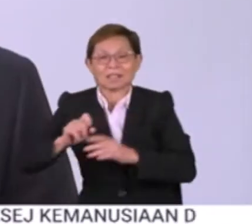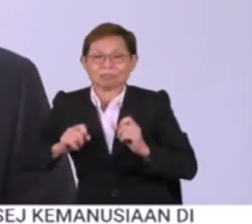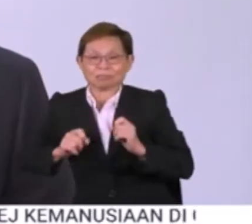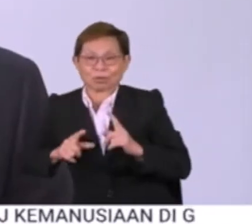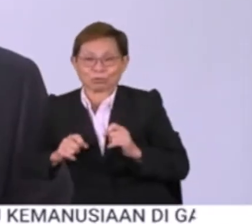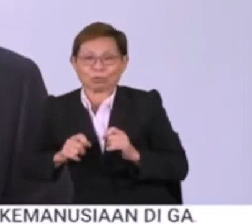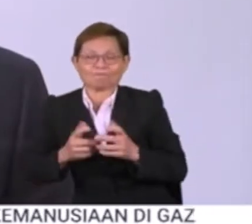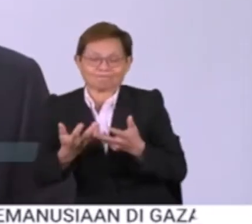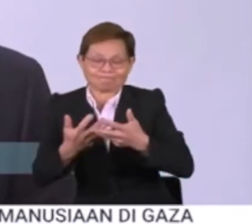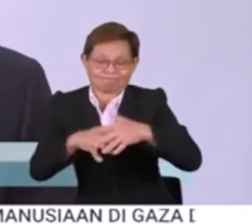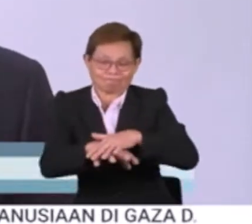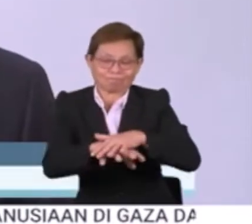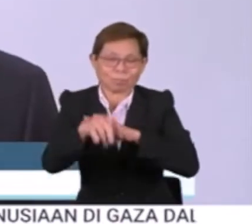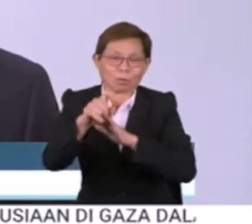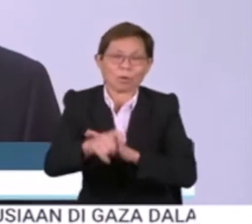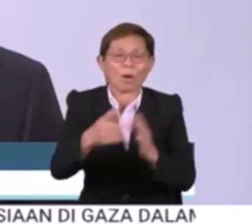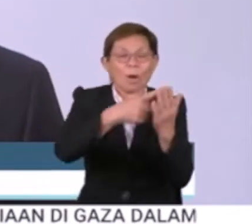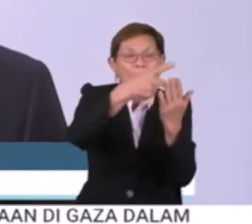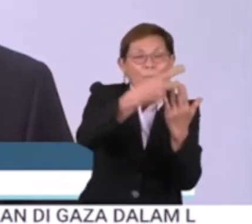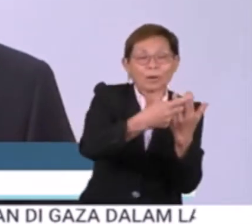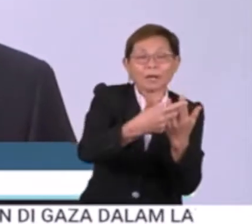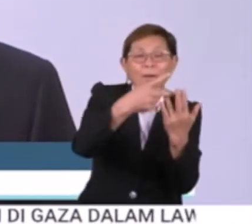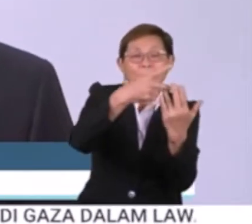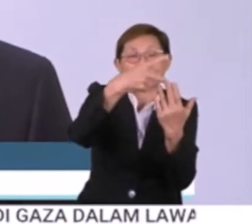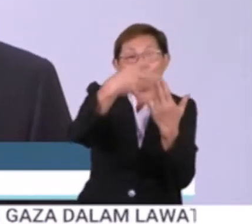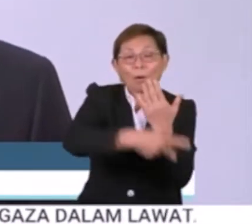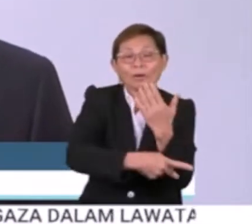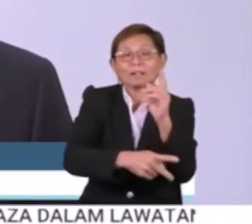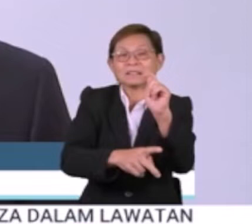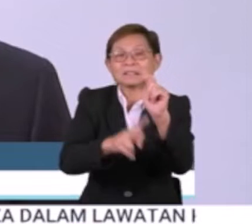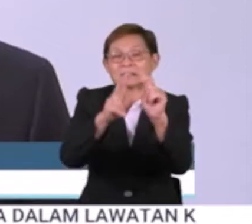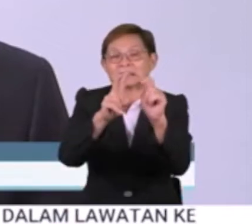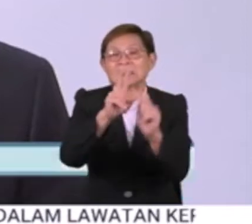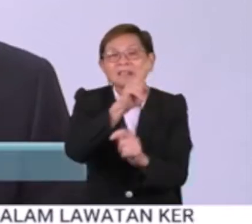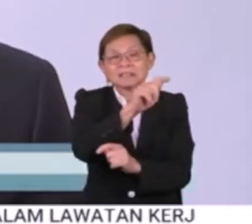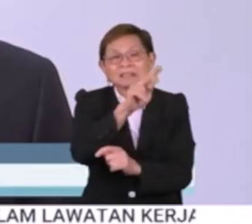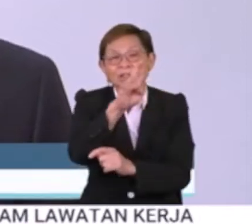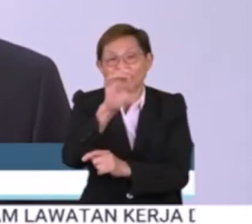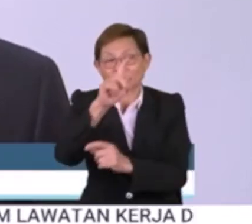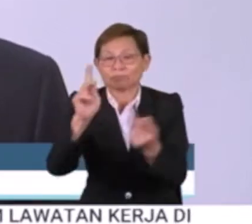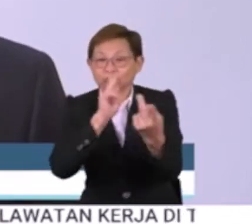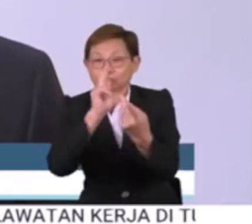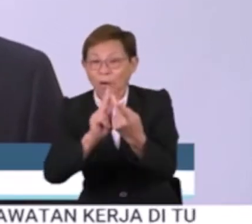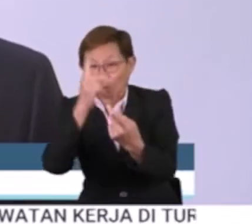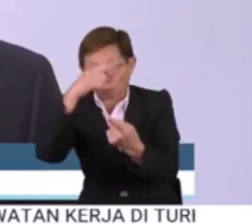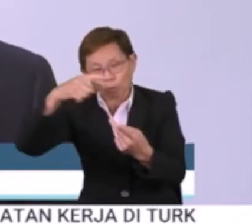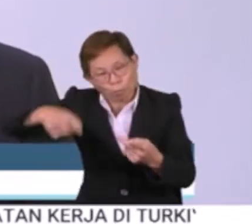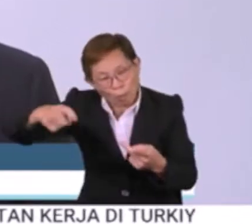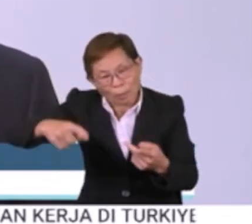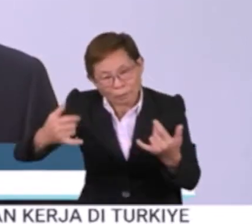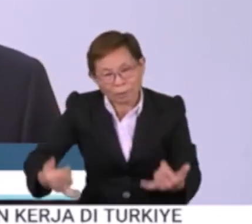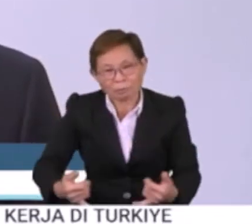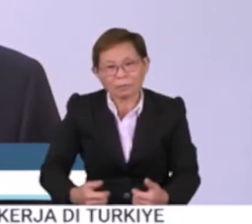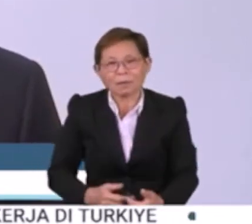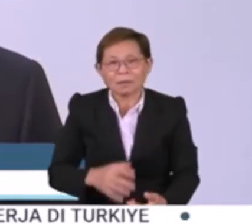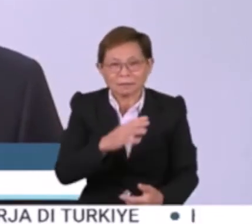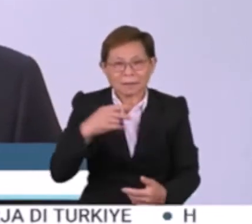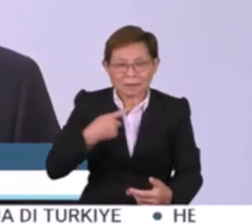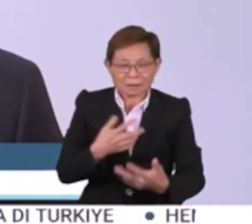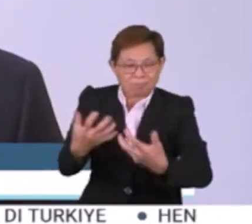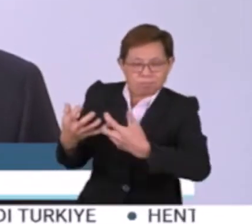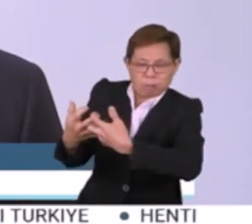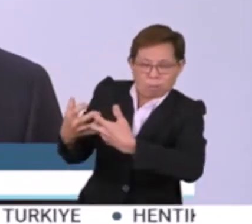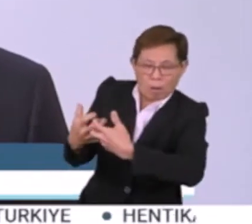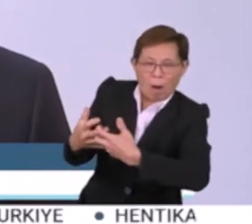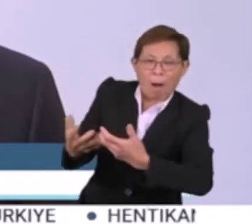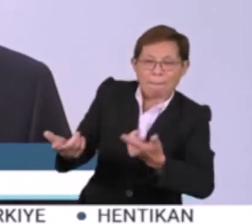swasta bahawa program TW ini merupakan program yang relevan untuk keperluan semasa dan untuk kita pastikan supaya padanan tersebut